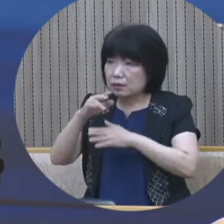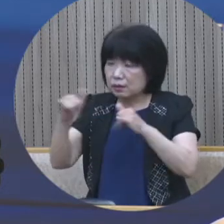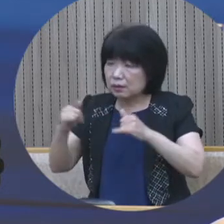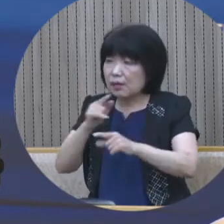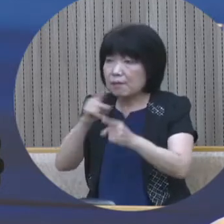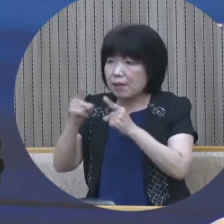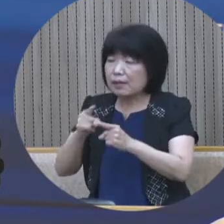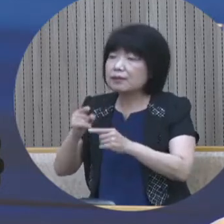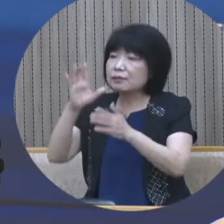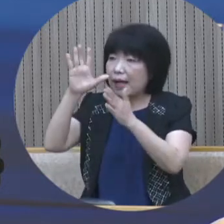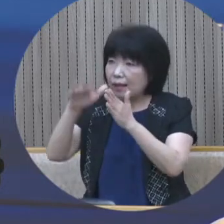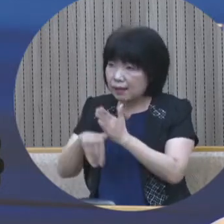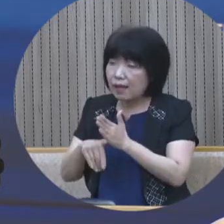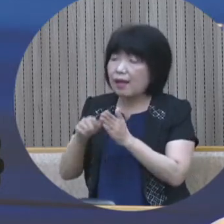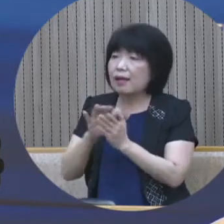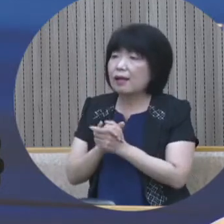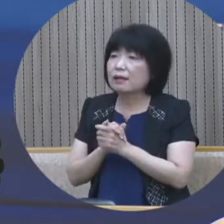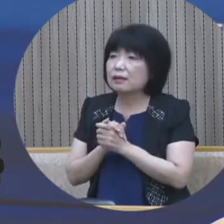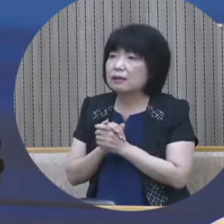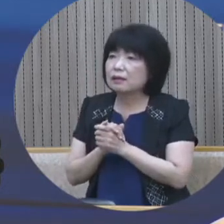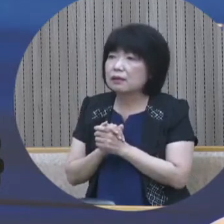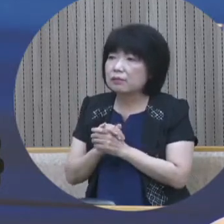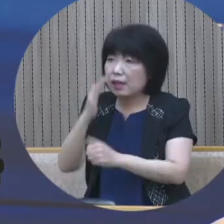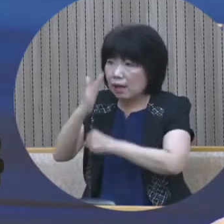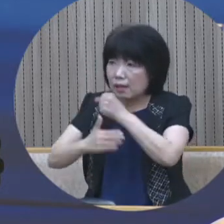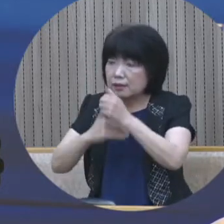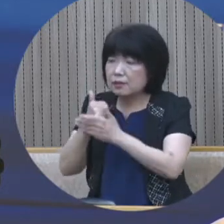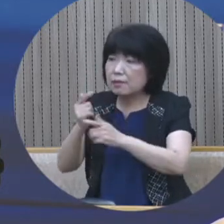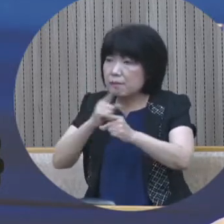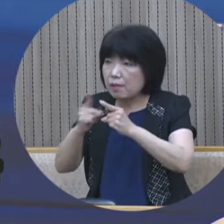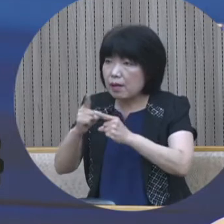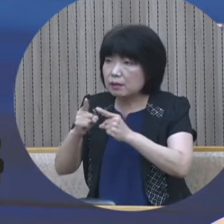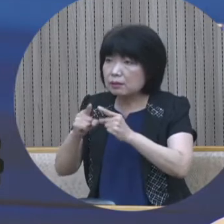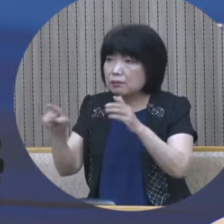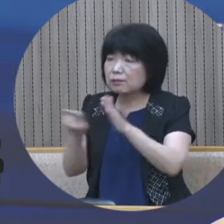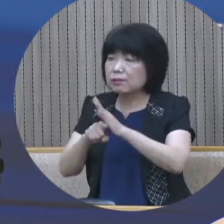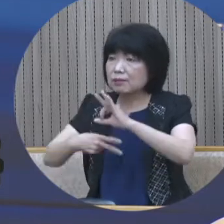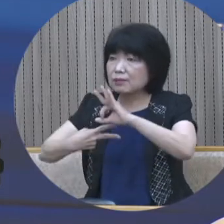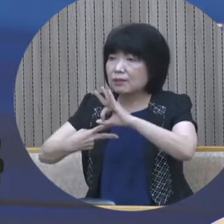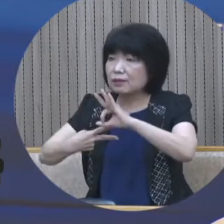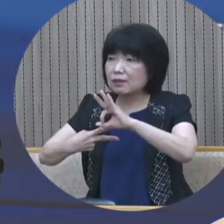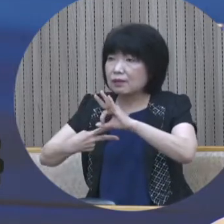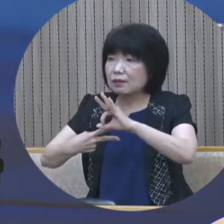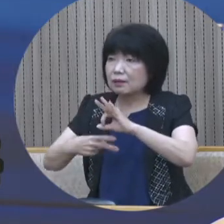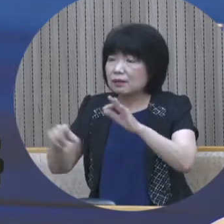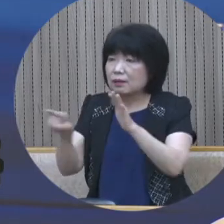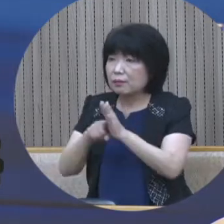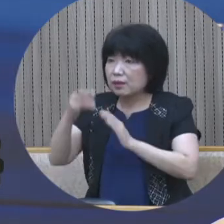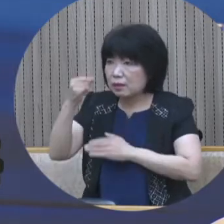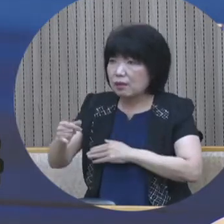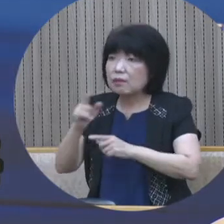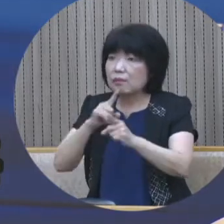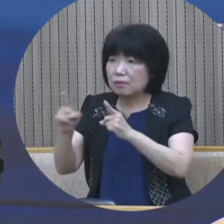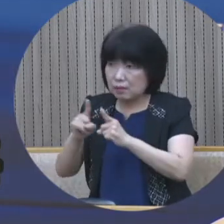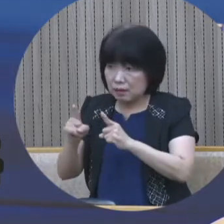말씀을 전할 때에 하나님의 말씀을 믿지 못하고 불신앙의